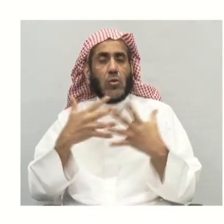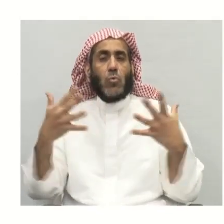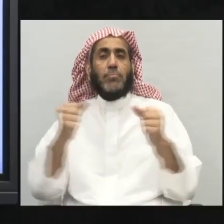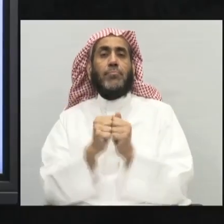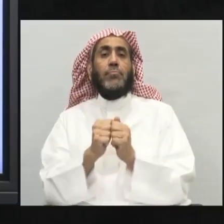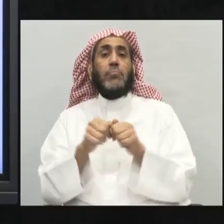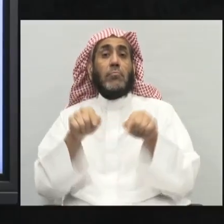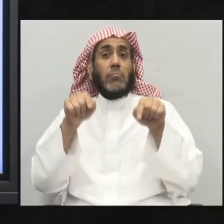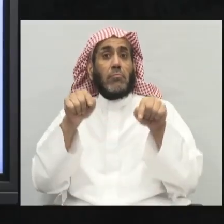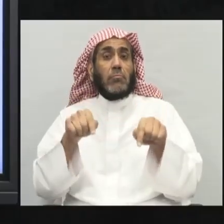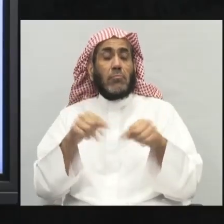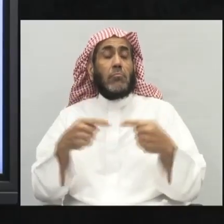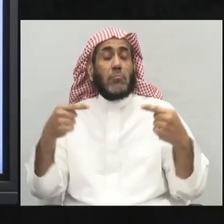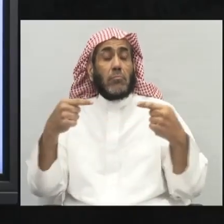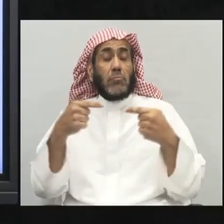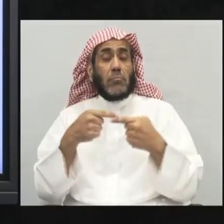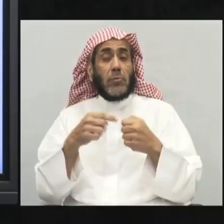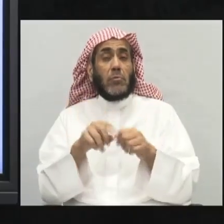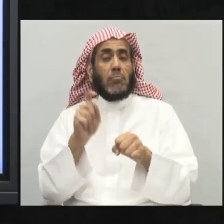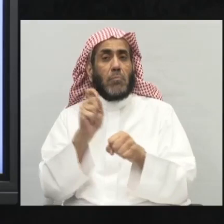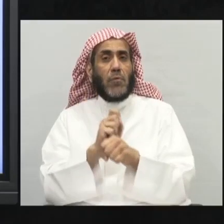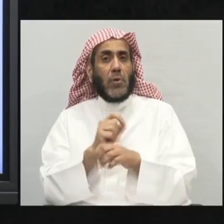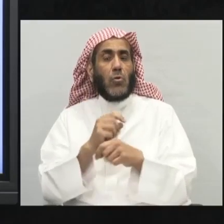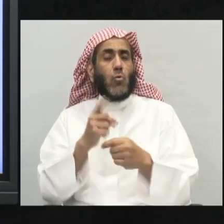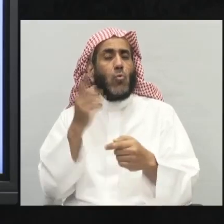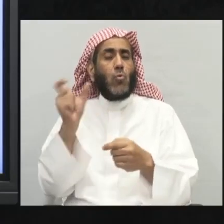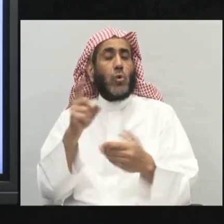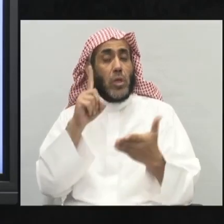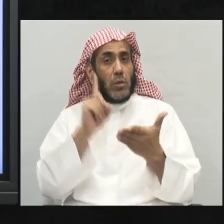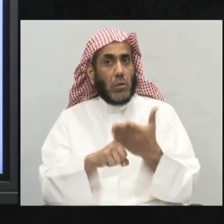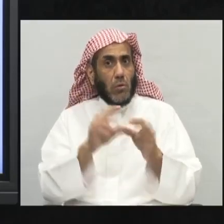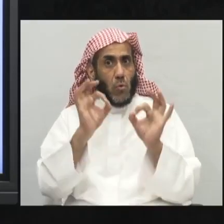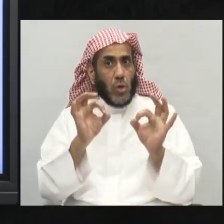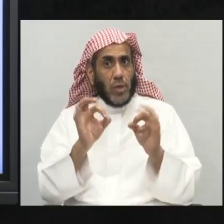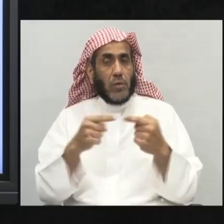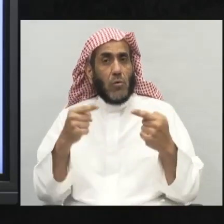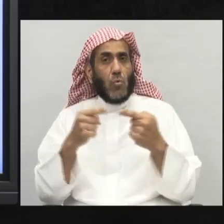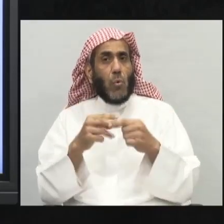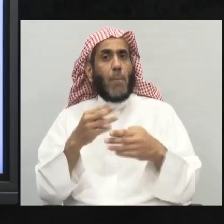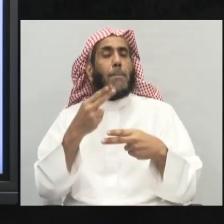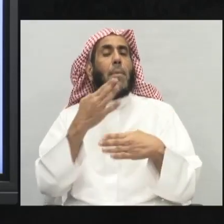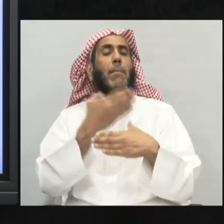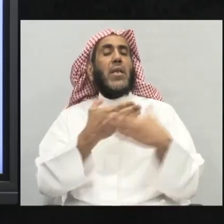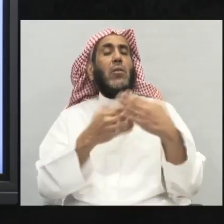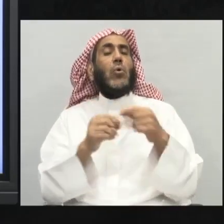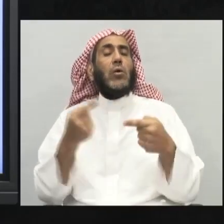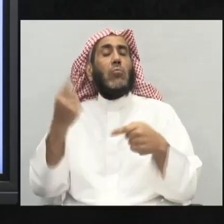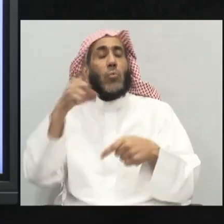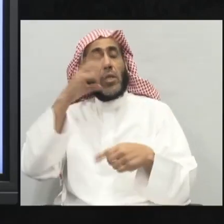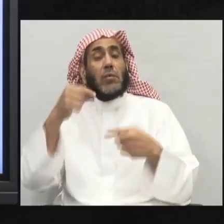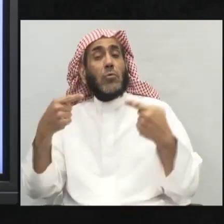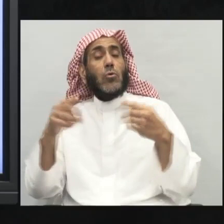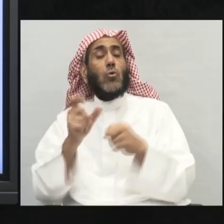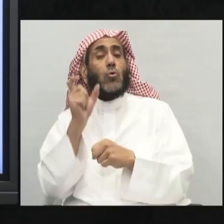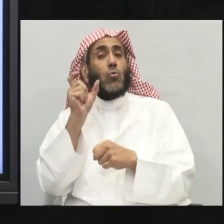هنا اذا اتصلت به نون التوكيد سيكون مبنيا واذا اتصلت به نون